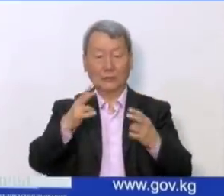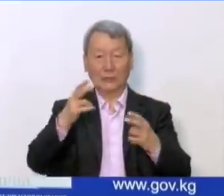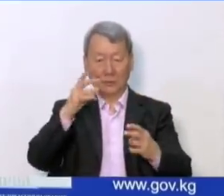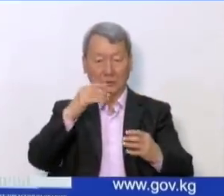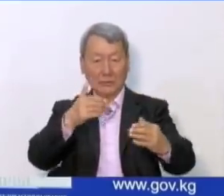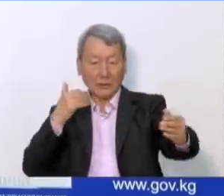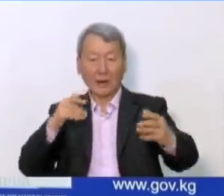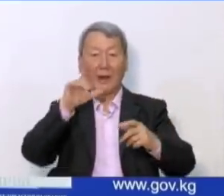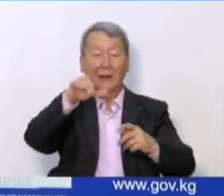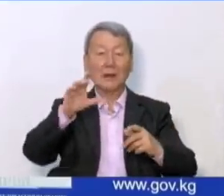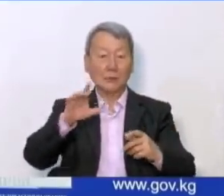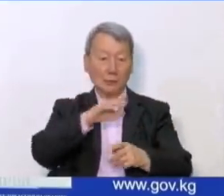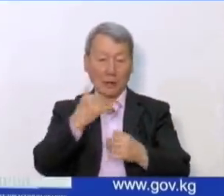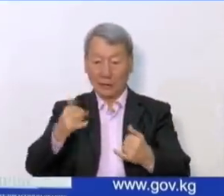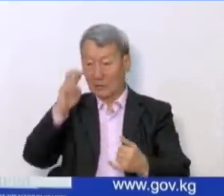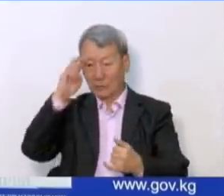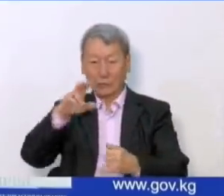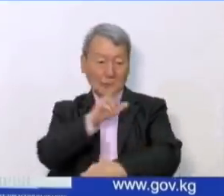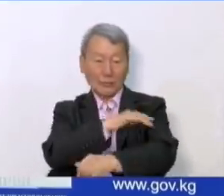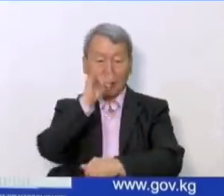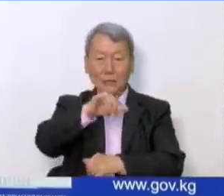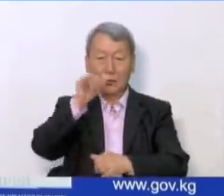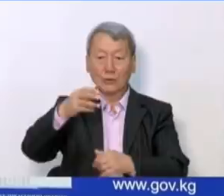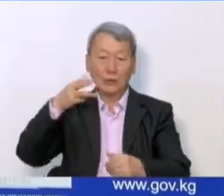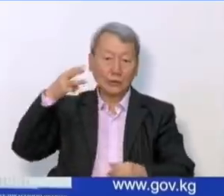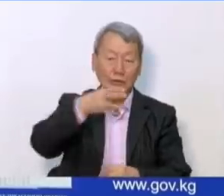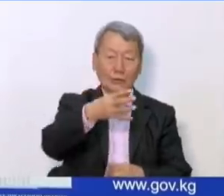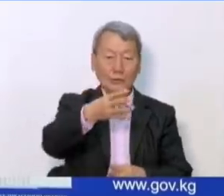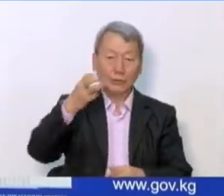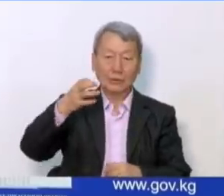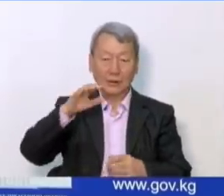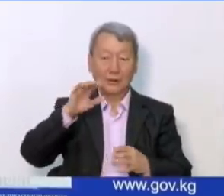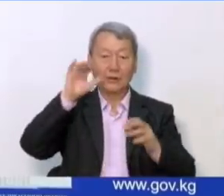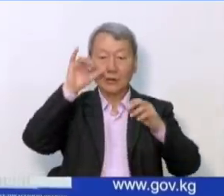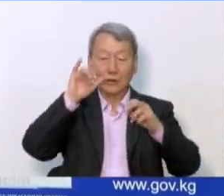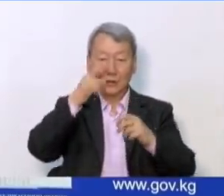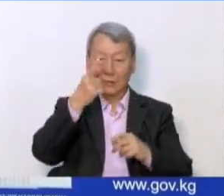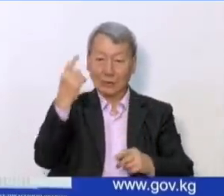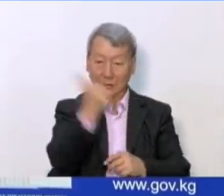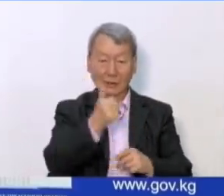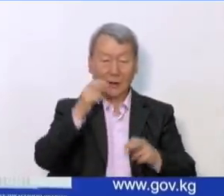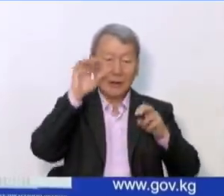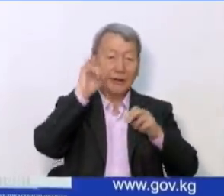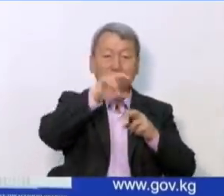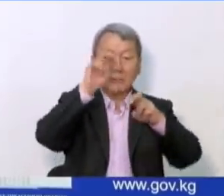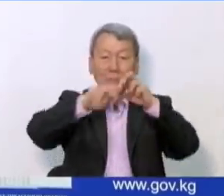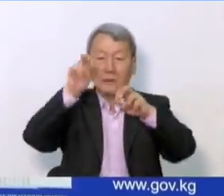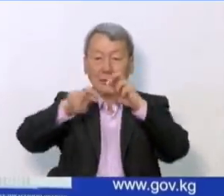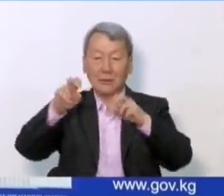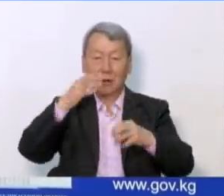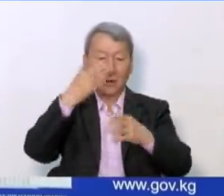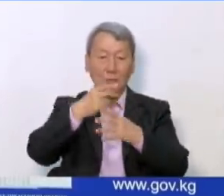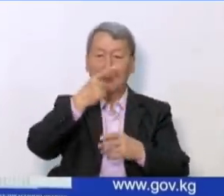атат. Көптөгөн рейдтерди жүргүзүп атабыз. 3000-4000 рейдти мына бир жумада жүргүзүп, ошол жерде миллиондогон